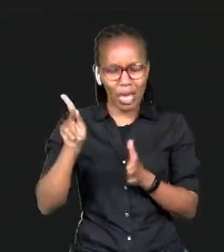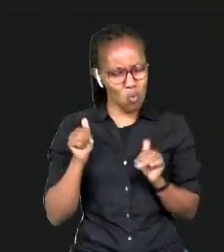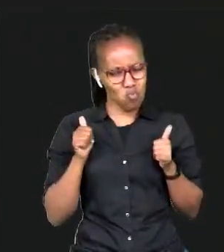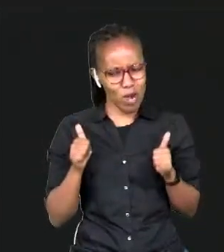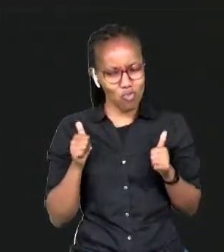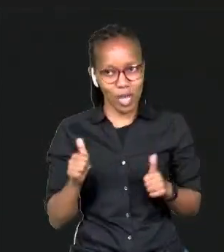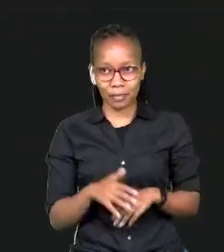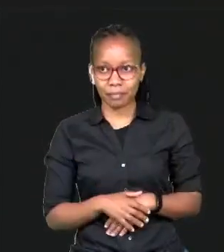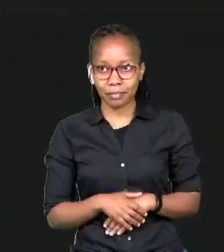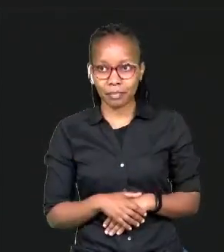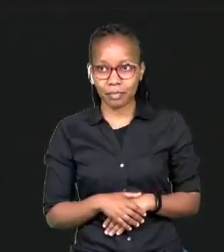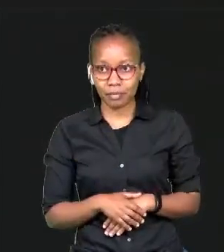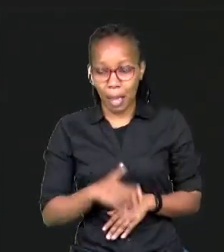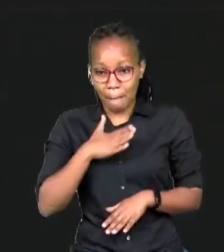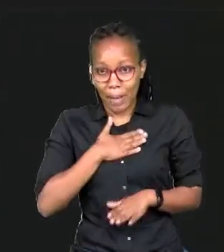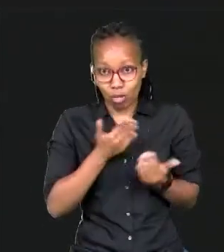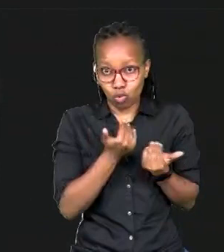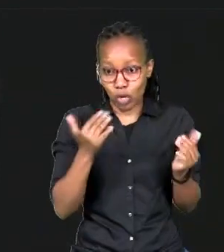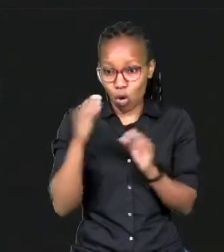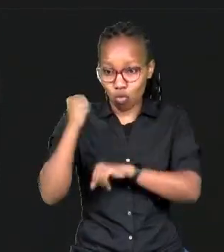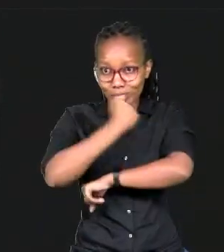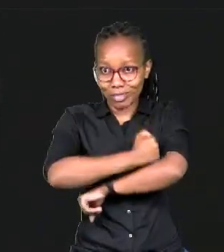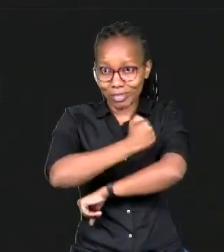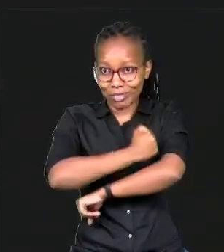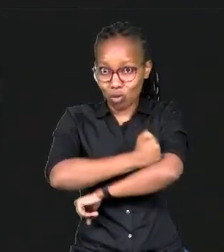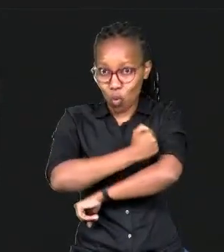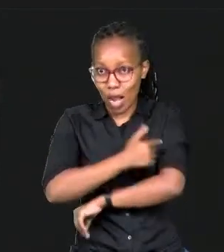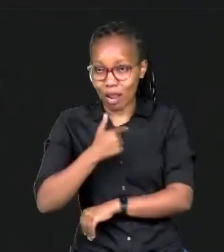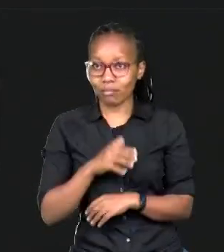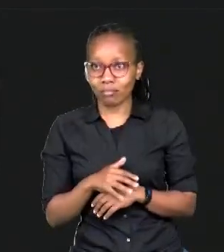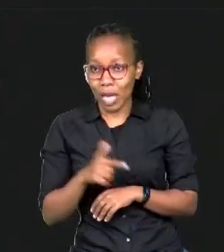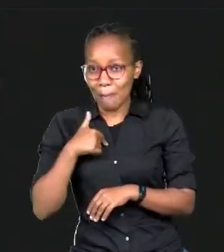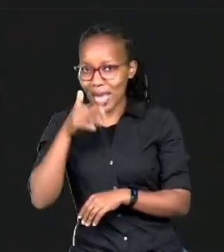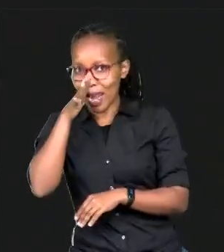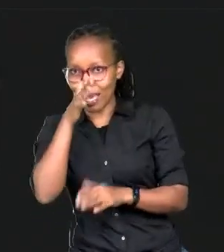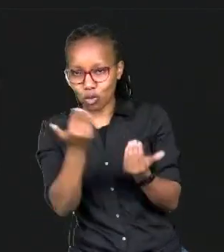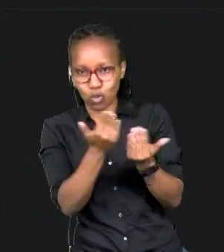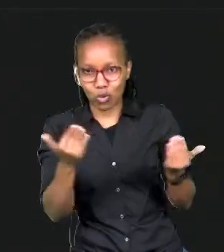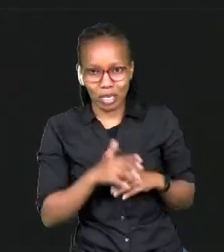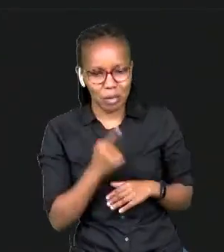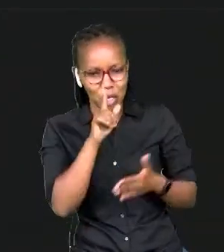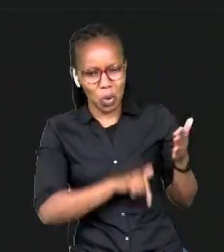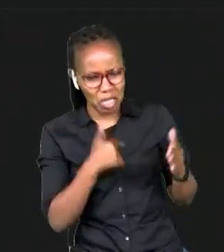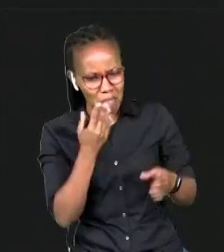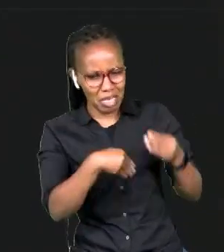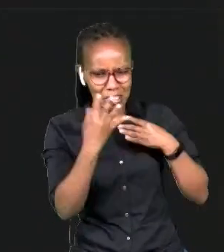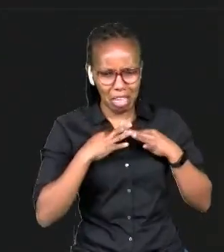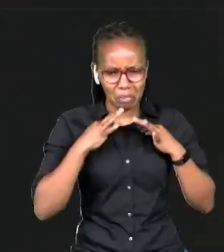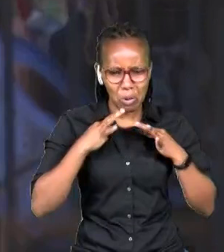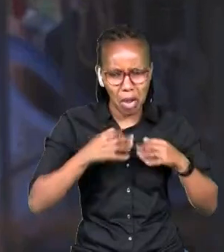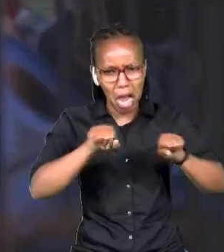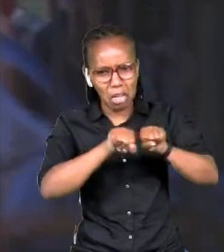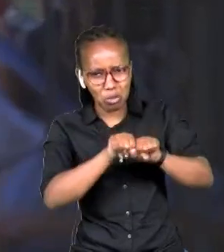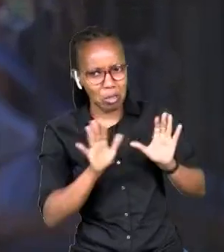Sasa watoto wangu wanajua tu mimi nafanya biashara ya hoki na wabianga na hoko. Na hoku viatu, na hoku ma t-shirt za mtumba